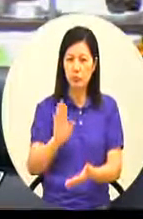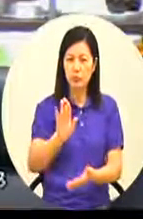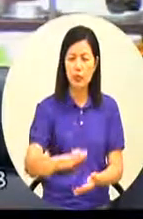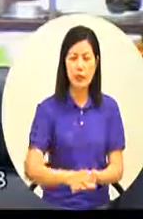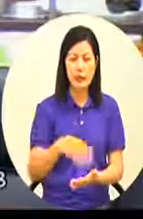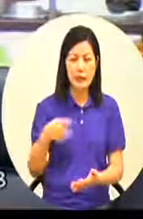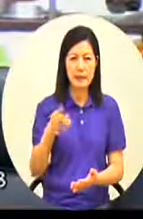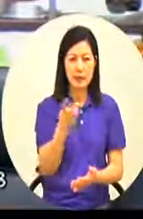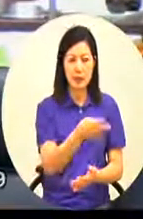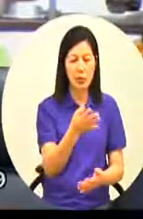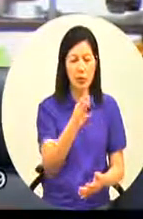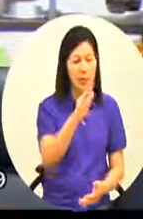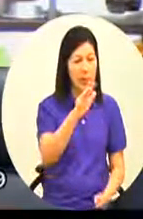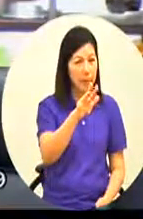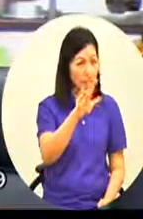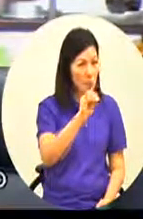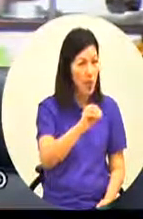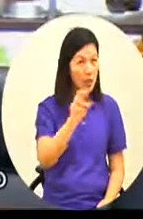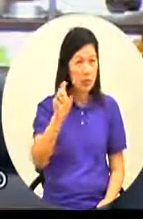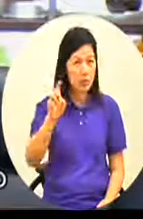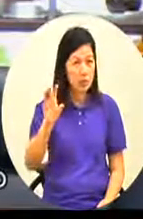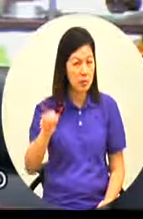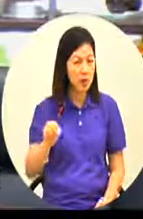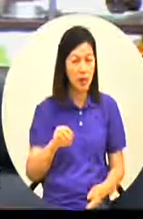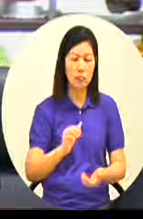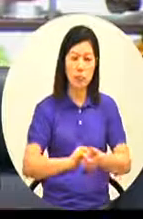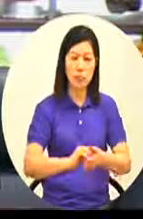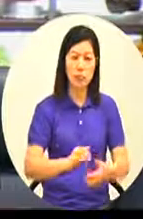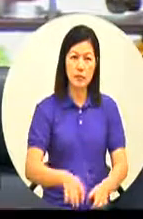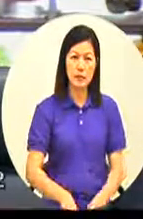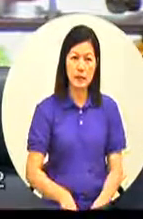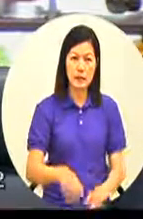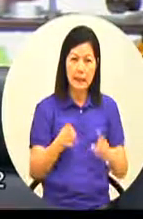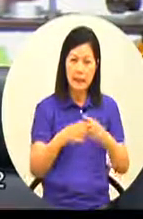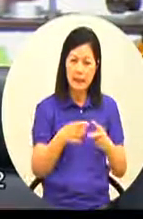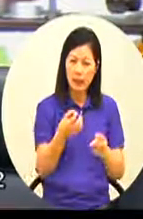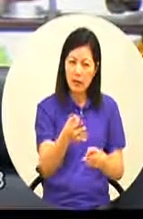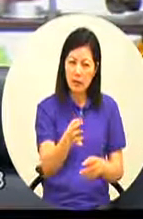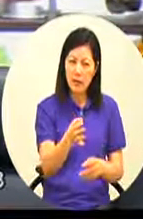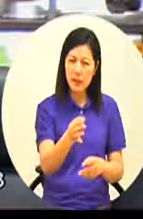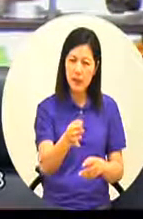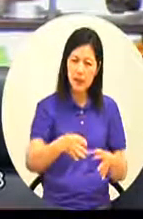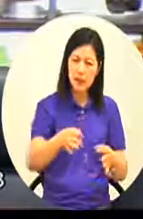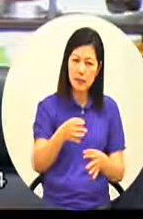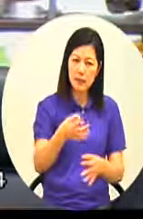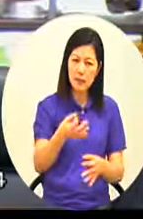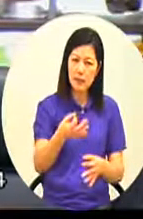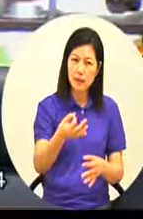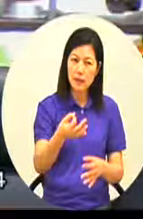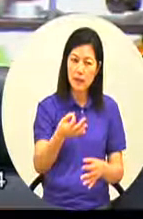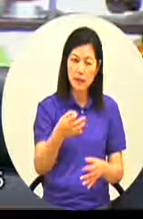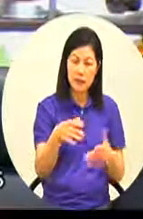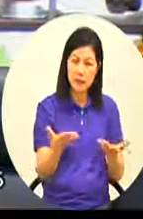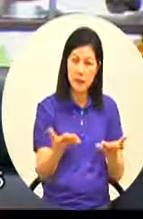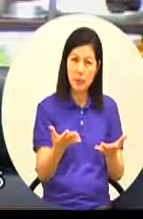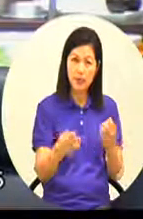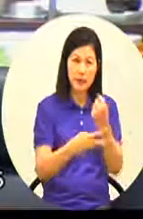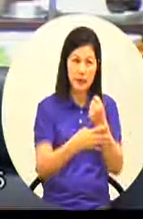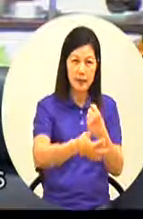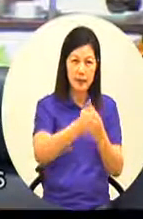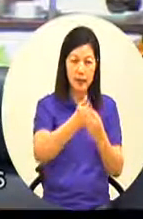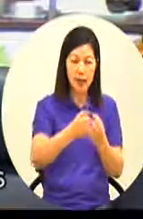给8万，有的给10万。那在这个小型的一个经费里头，大部分的里长都